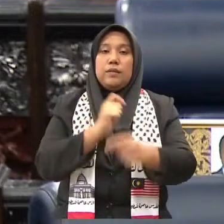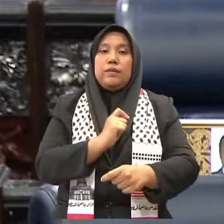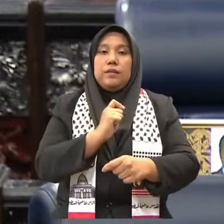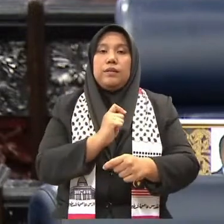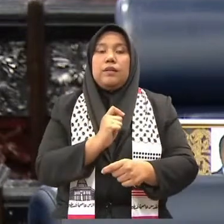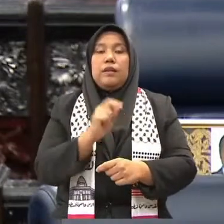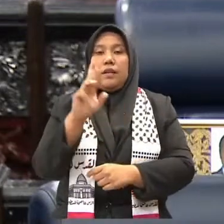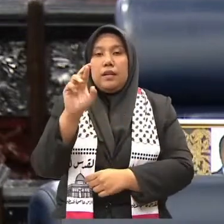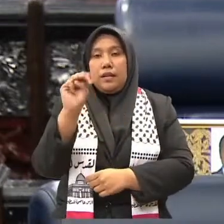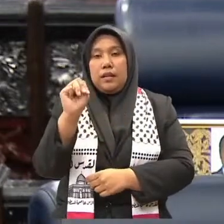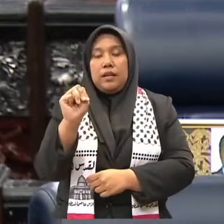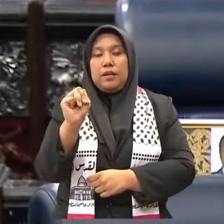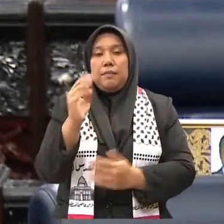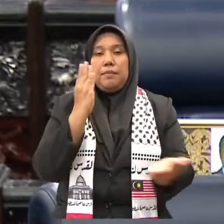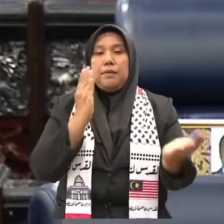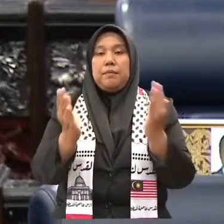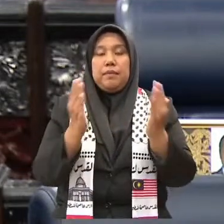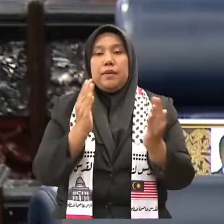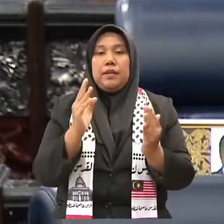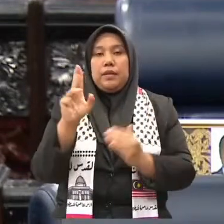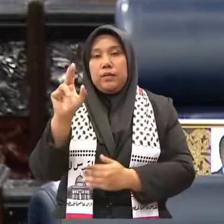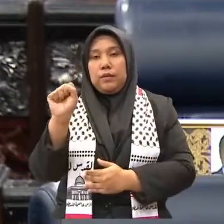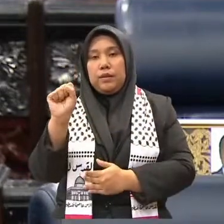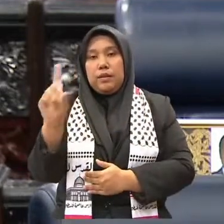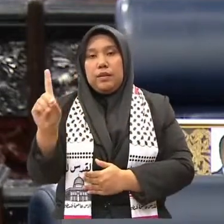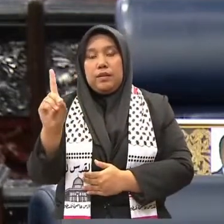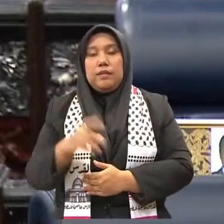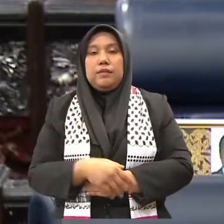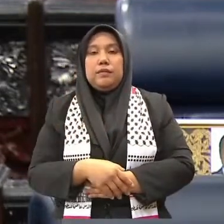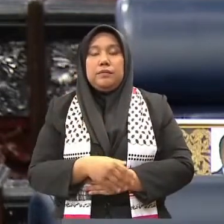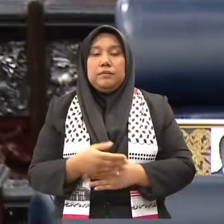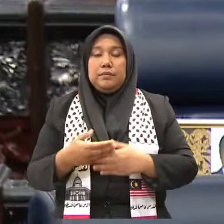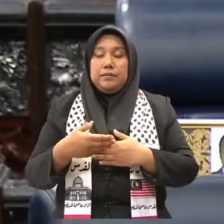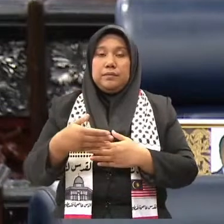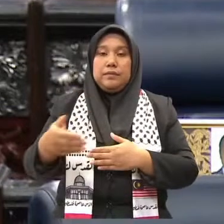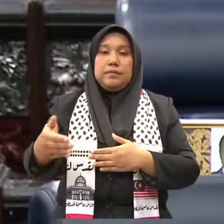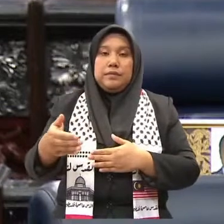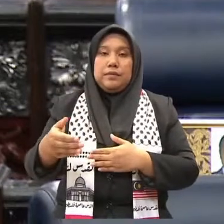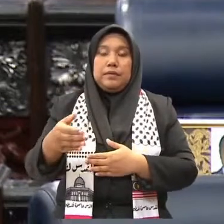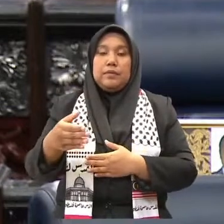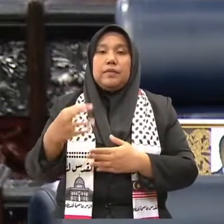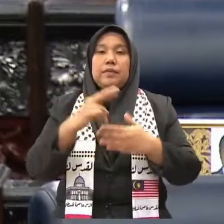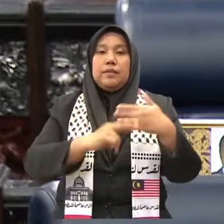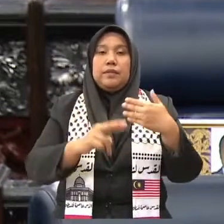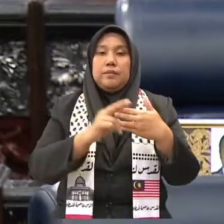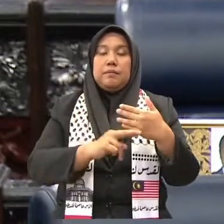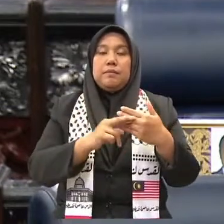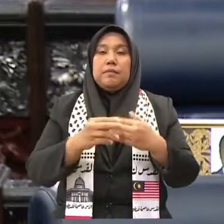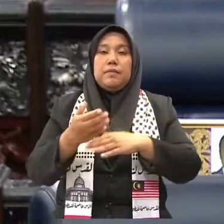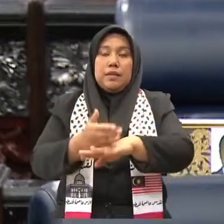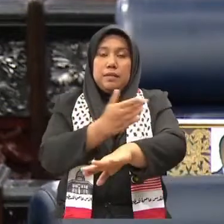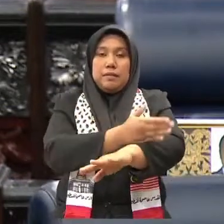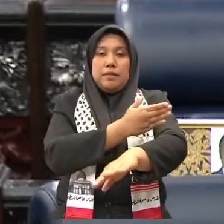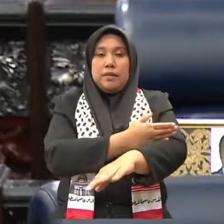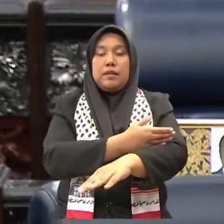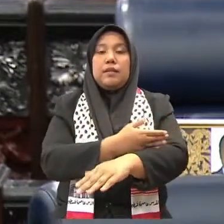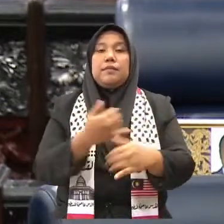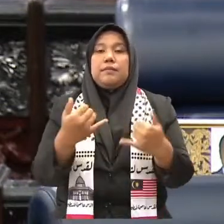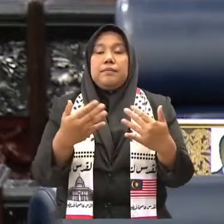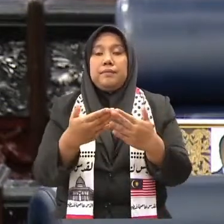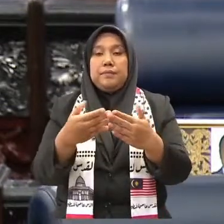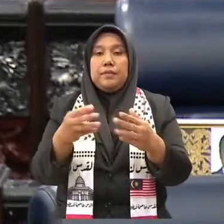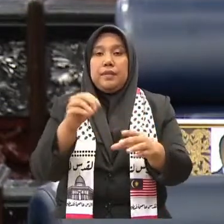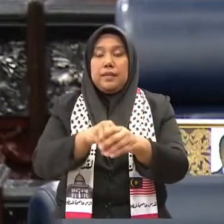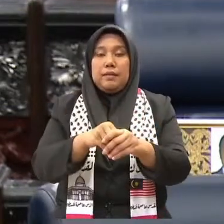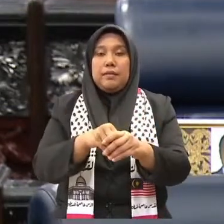amika kerajaan melalui BNN akan terus mengurus risiko daripada perkembangan domestik dan luaran serta bersedia untuk